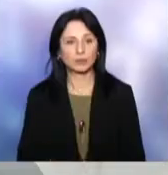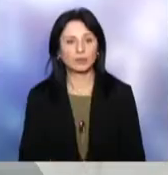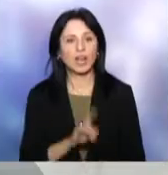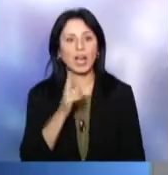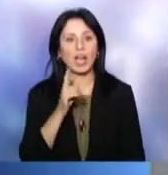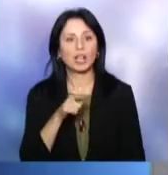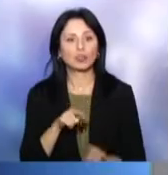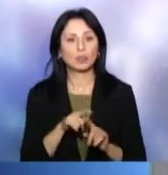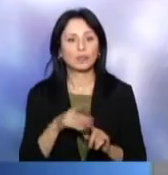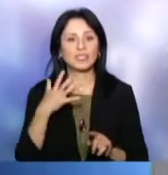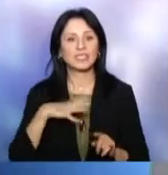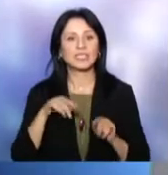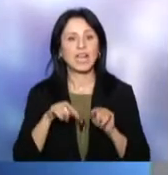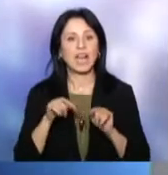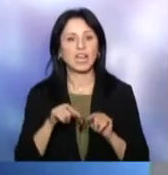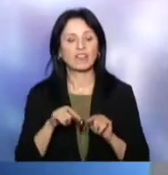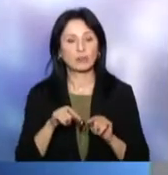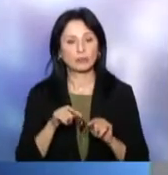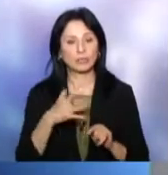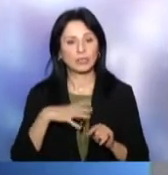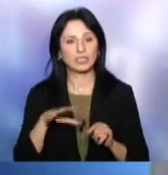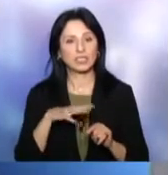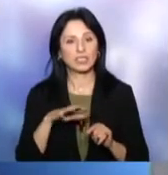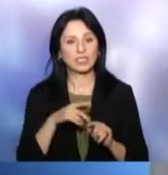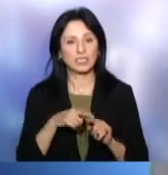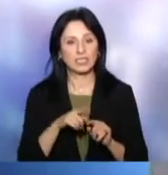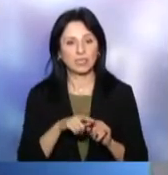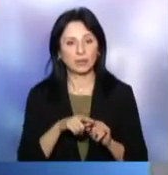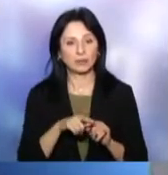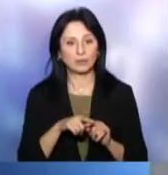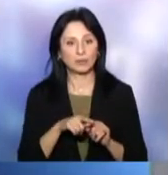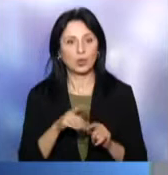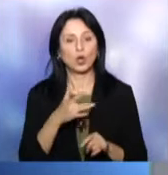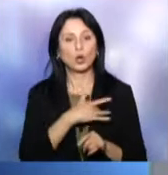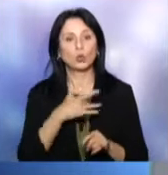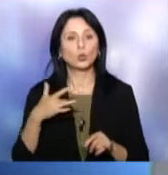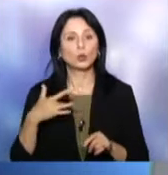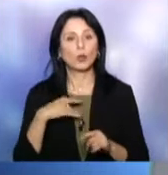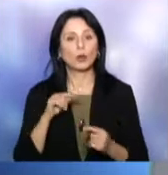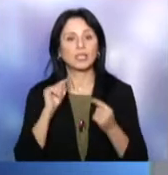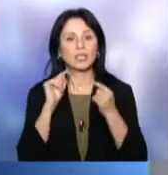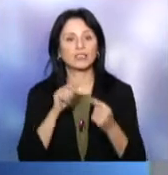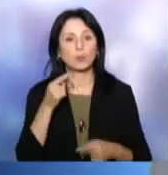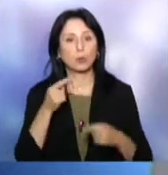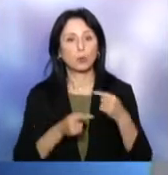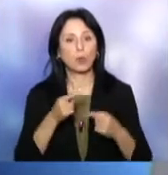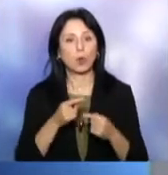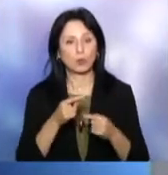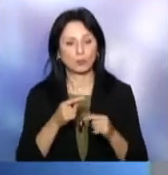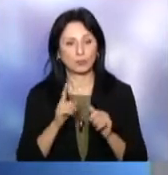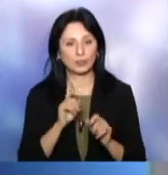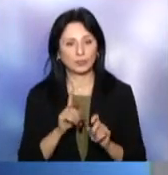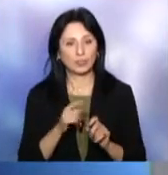რატომ იქცა საქართველოში და არა მარტო საქართველოში გვირილა ტუბერკულოზის წინააღმდეგ ბრძოლის სიმბოლოდ